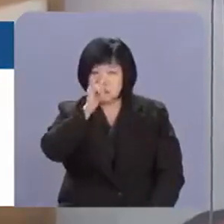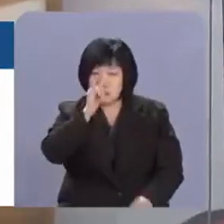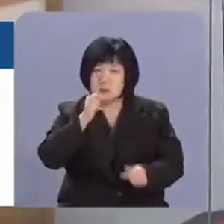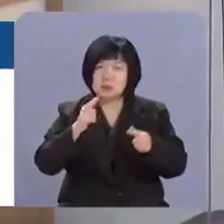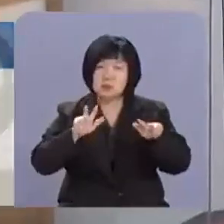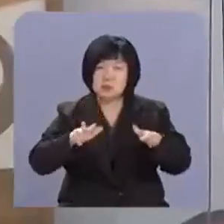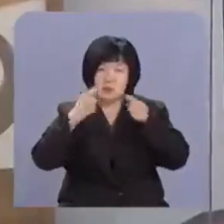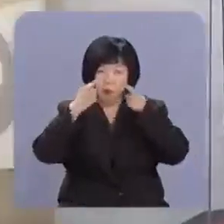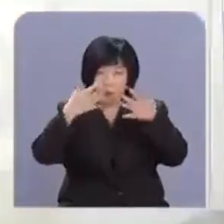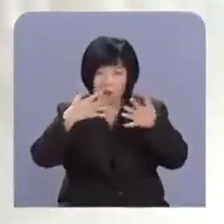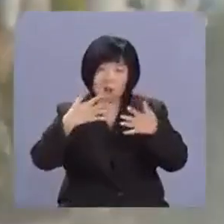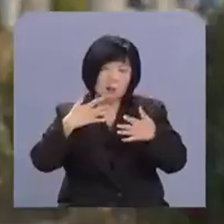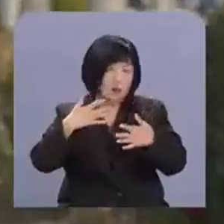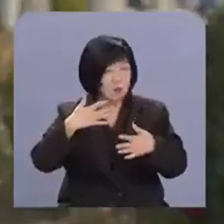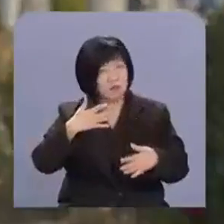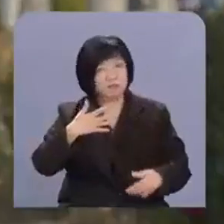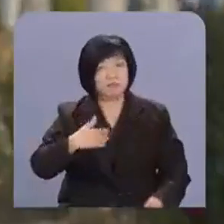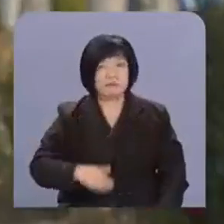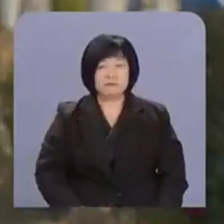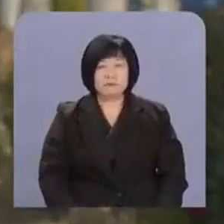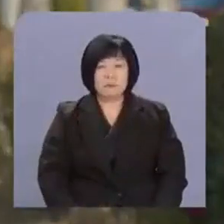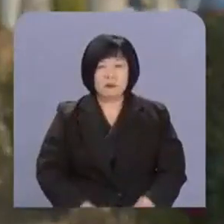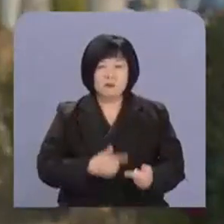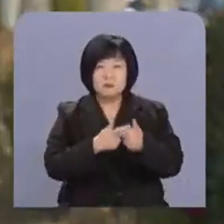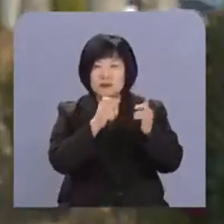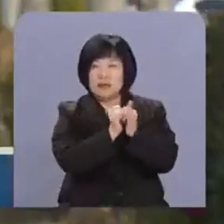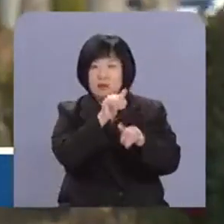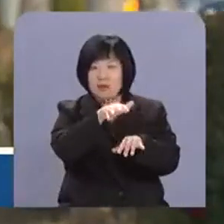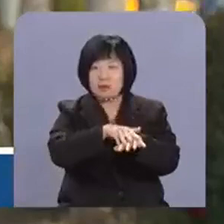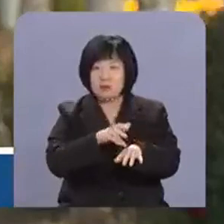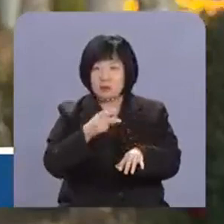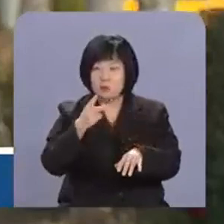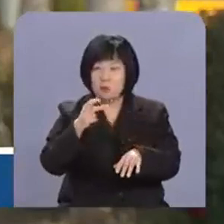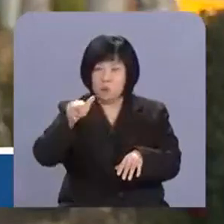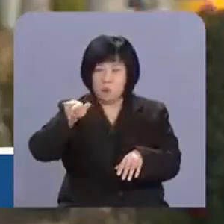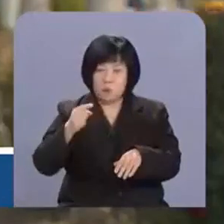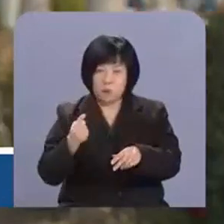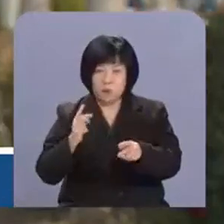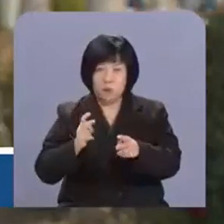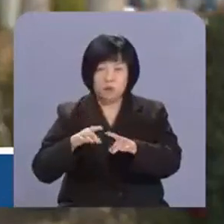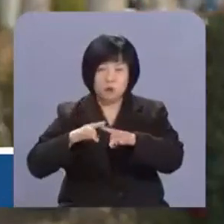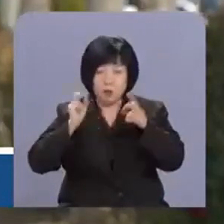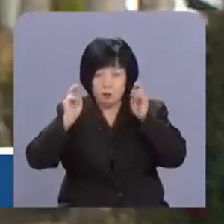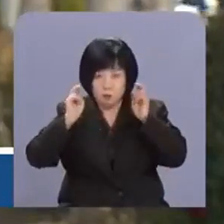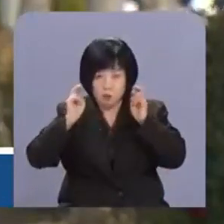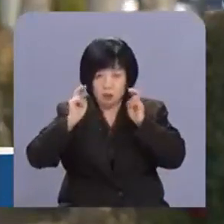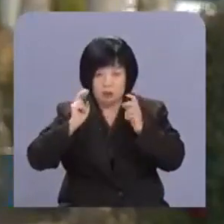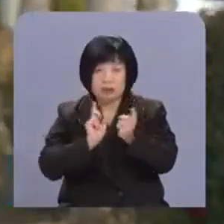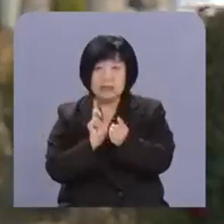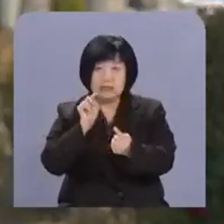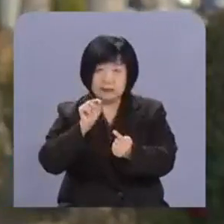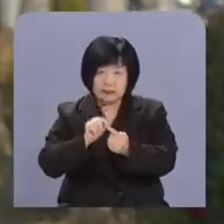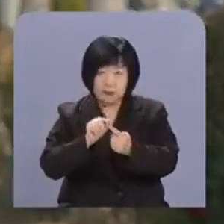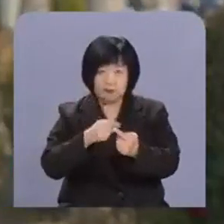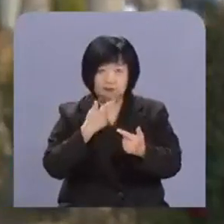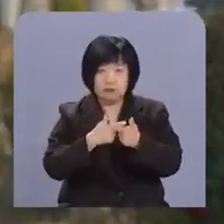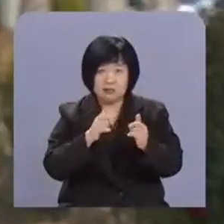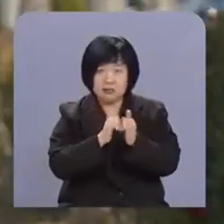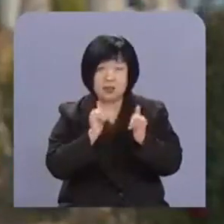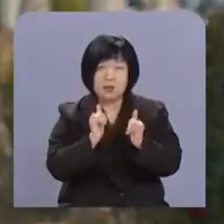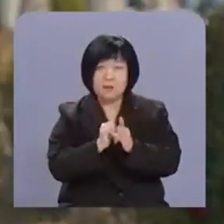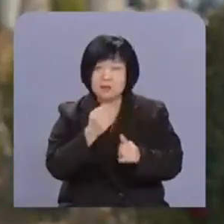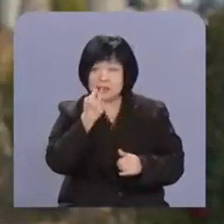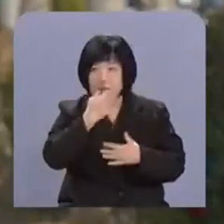그렇게 말씀드리겠습니다. 부산 시민단체는 도쿄전력을 상대로 한 소송과 별개로 부산 시민들의 생명과